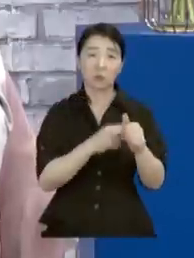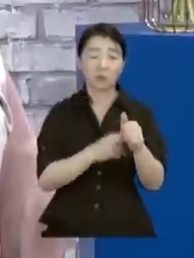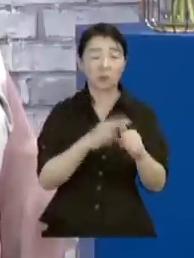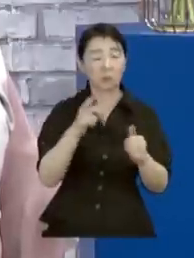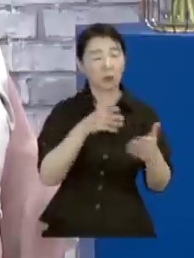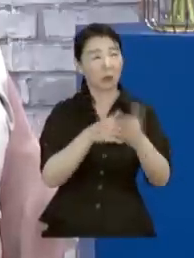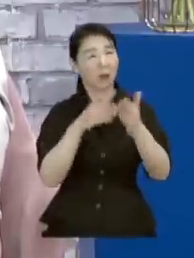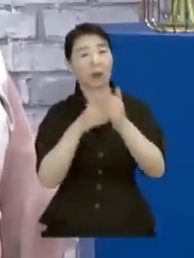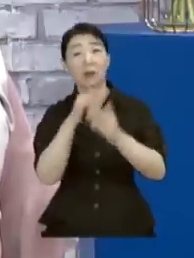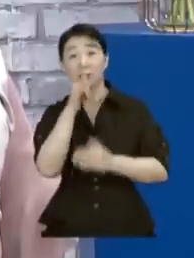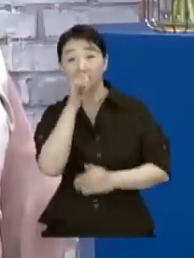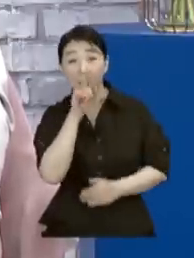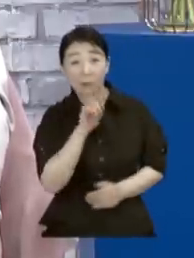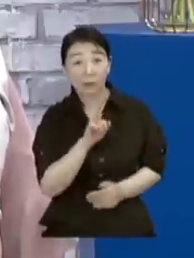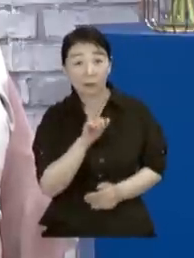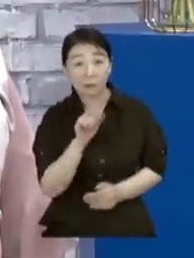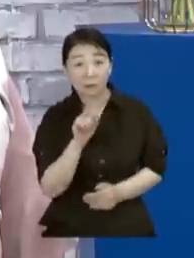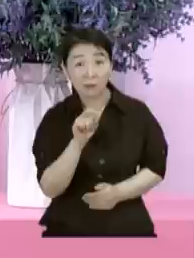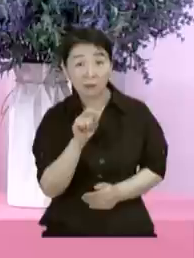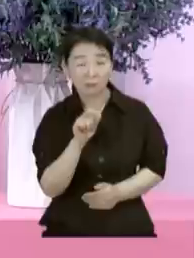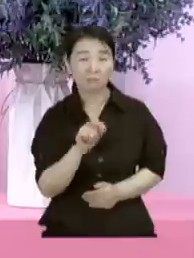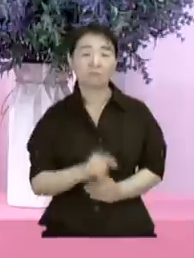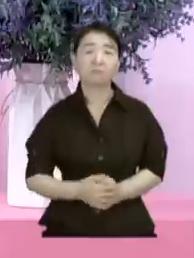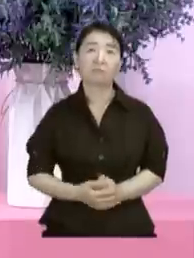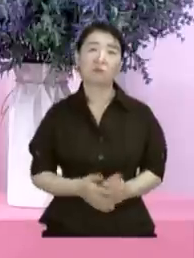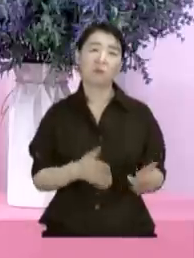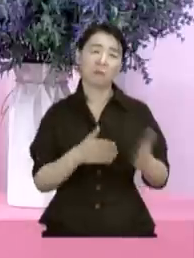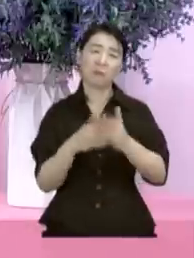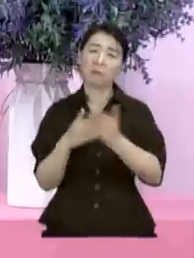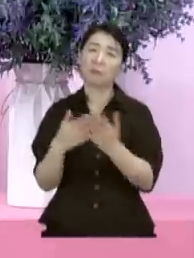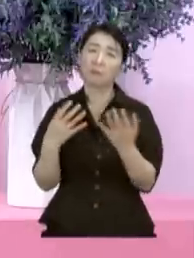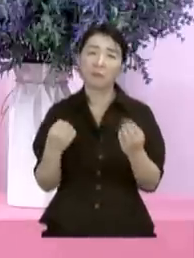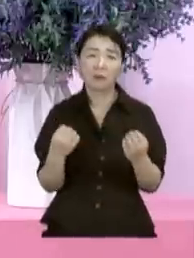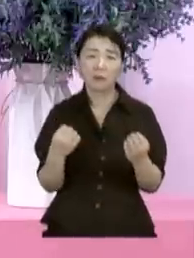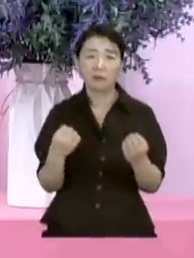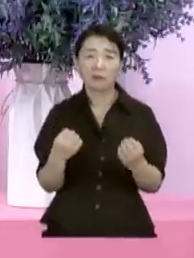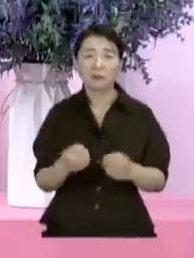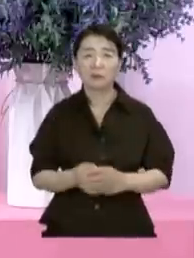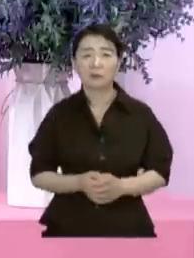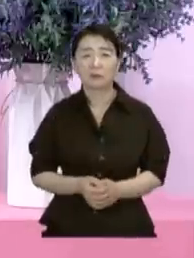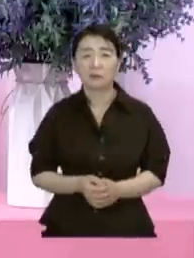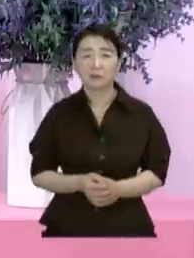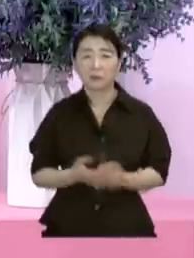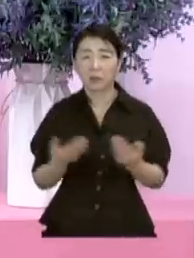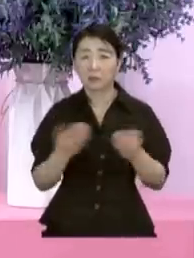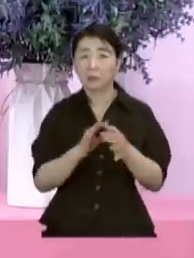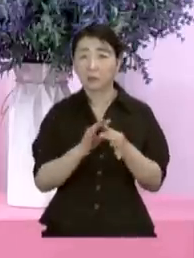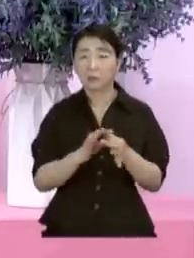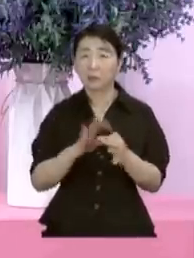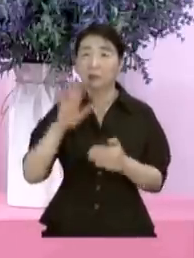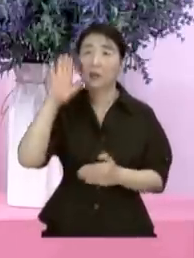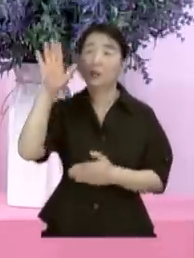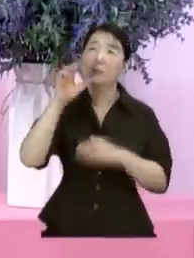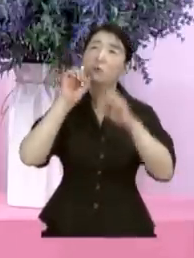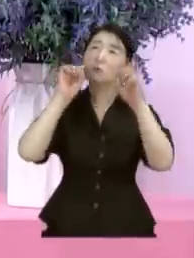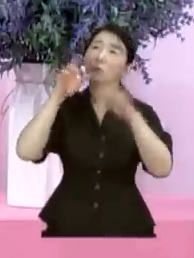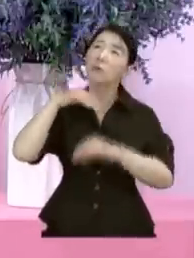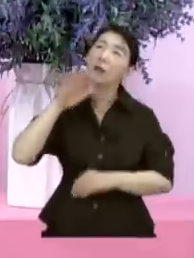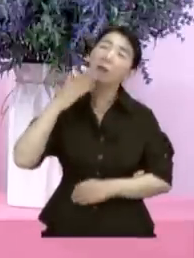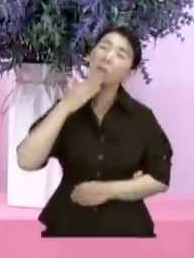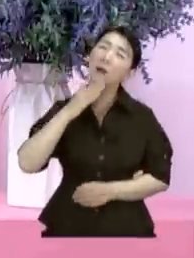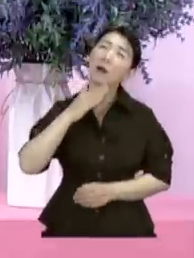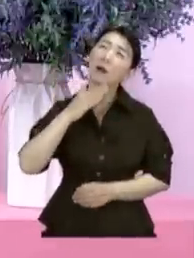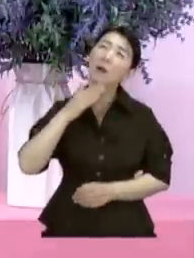일이 있으셨다면서요? 예, 정말 그 막히는 일이 저는 이제 계속 이 일을 통해서 언젠가는 가겠지